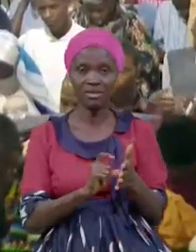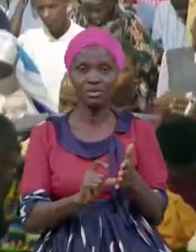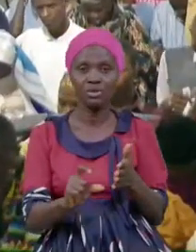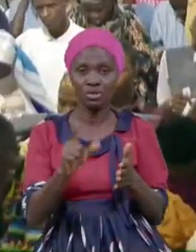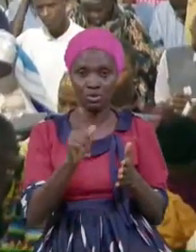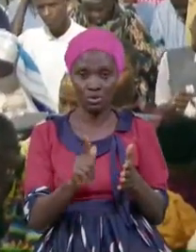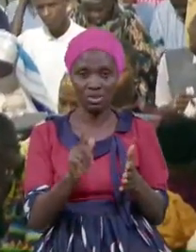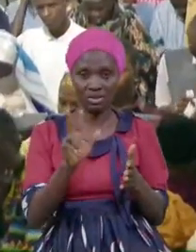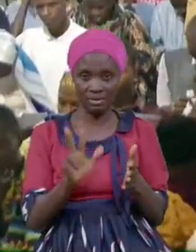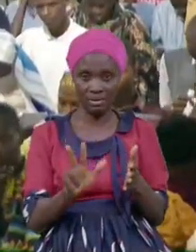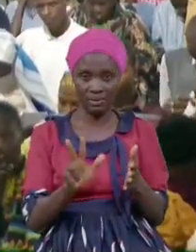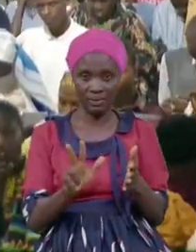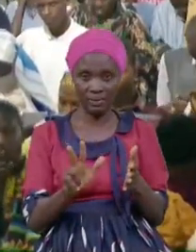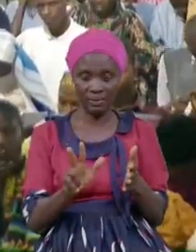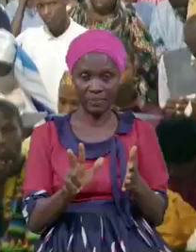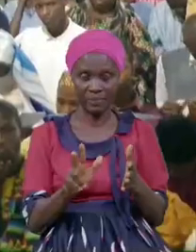verset